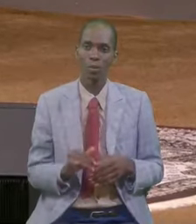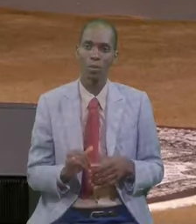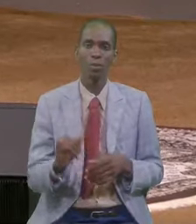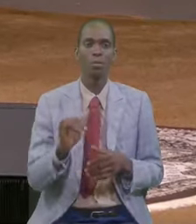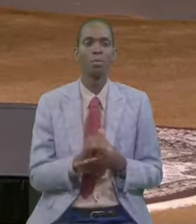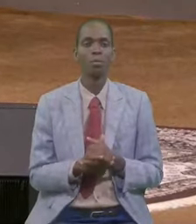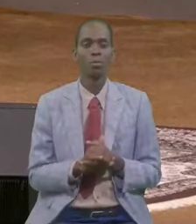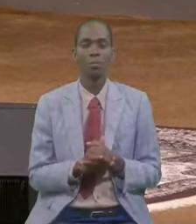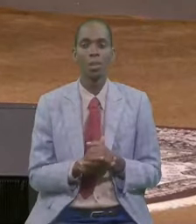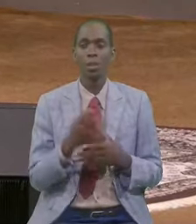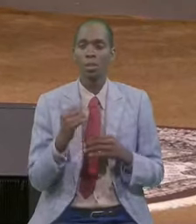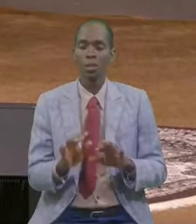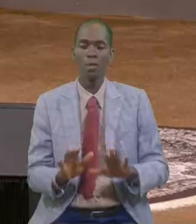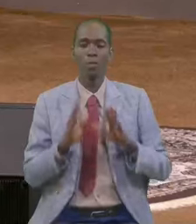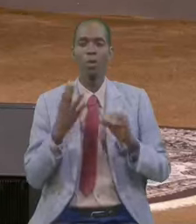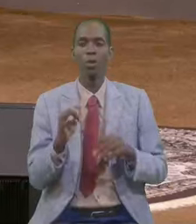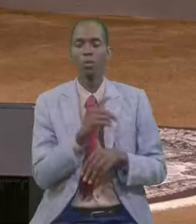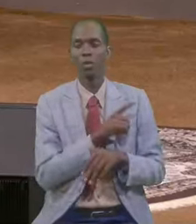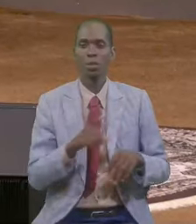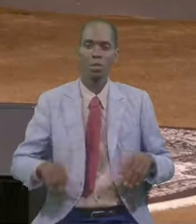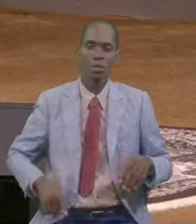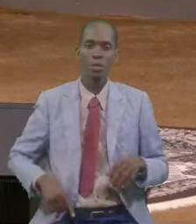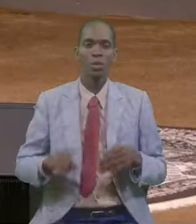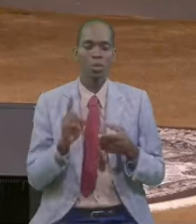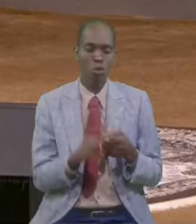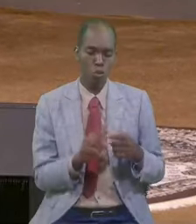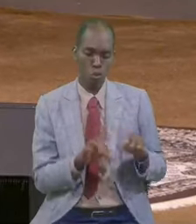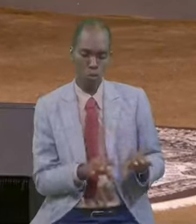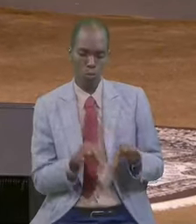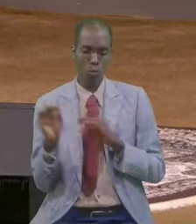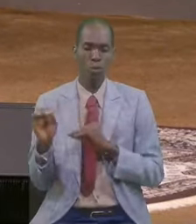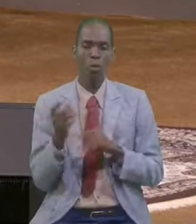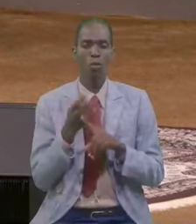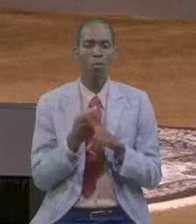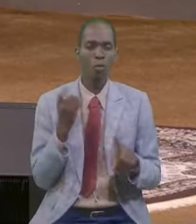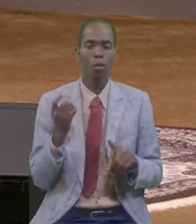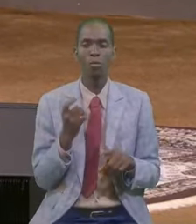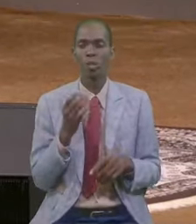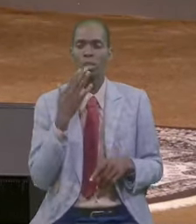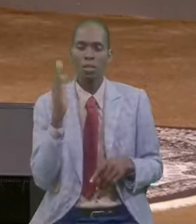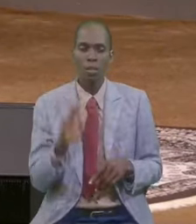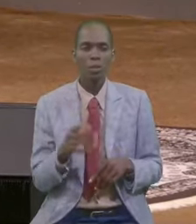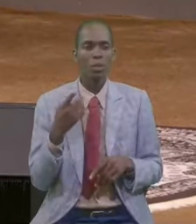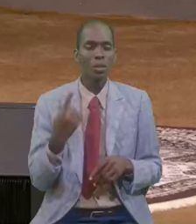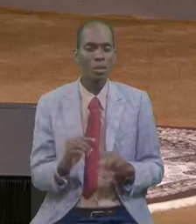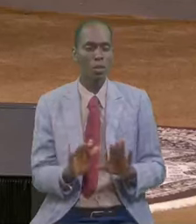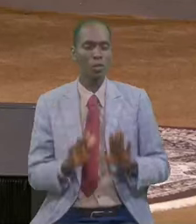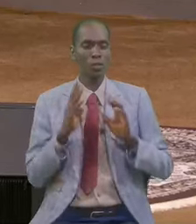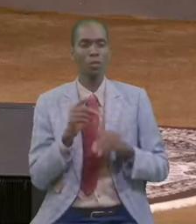Les jugements de l'Éternel sont vrais. Ils sont tous justes.